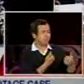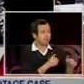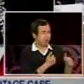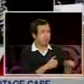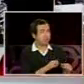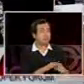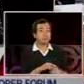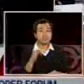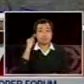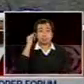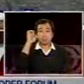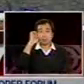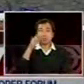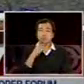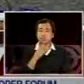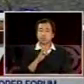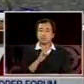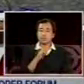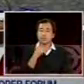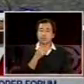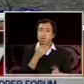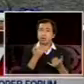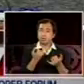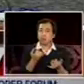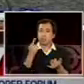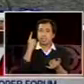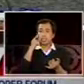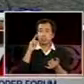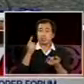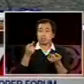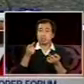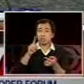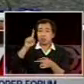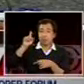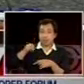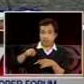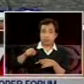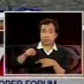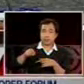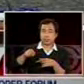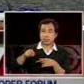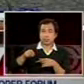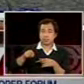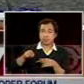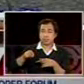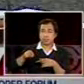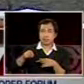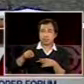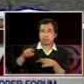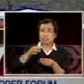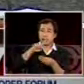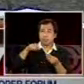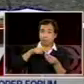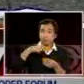Secretary, po. Kaya palagay ko ang tendency ng tanong. the